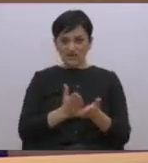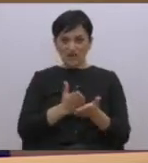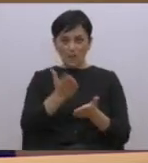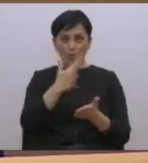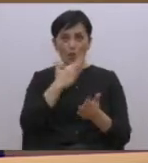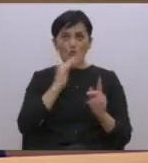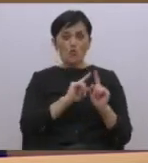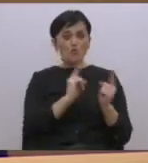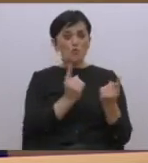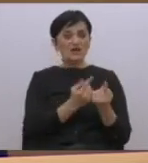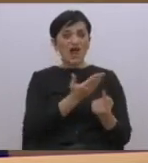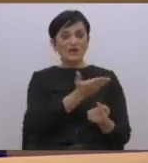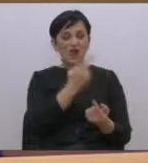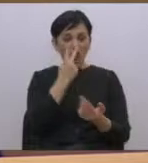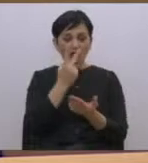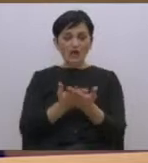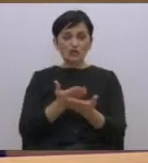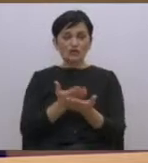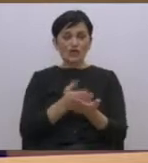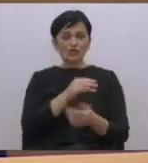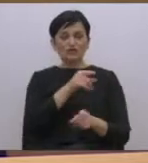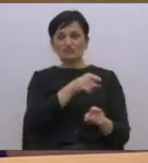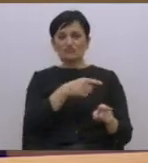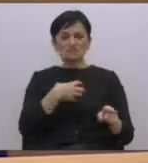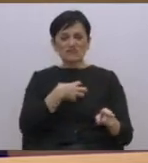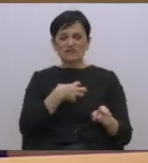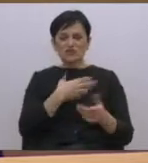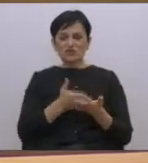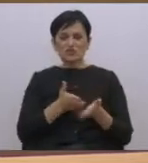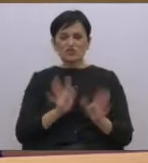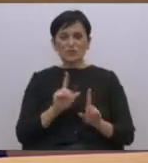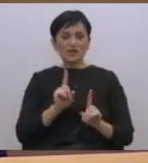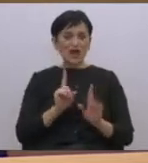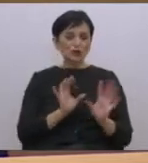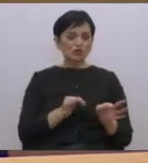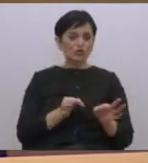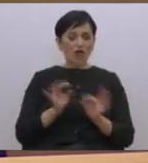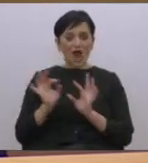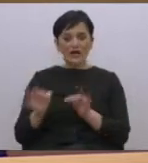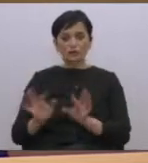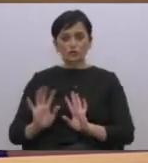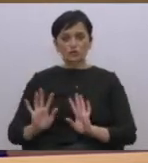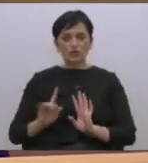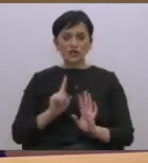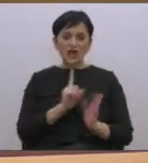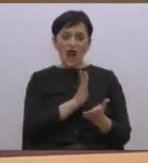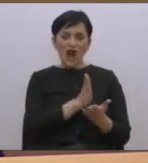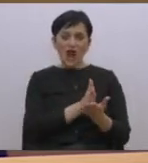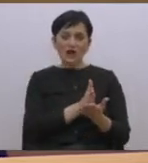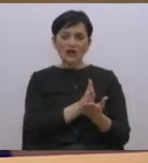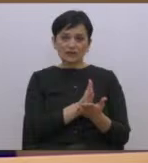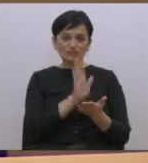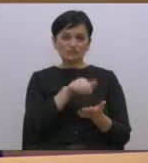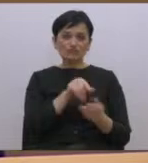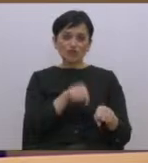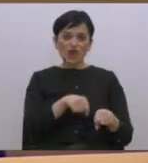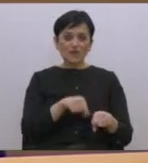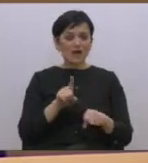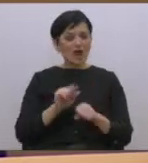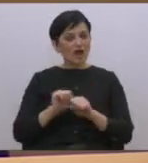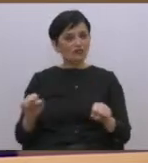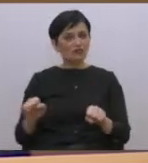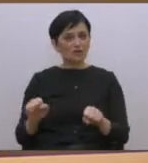lesova, ma ce nerom, mistui sa ara acum nici nu loba, rari stori, da, ara stori, rari, ramosua, da, rar